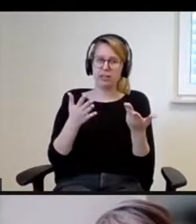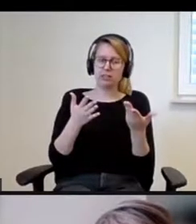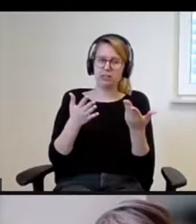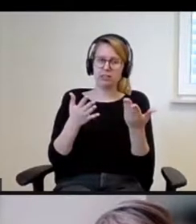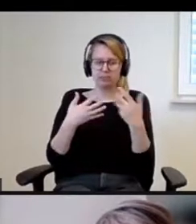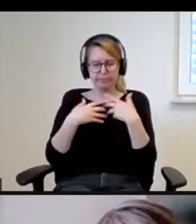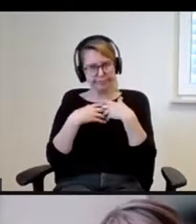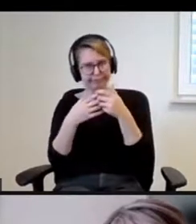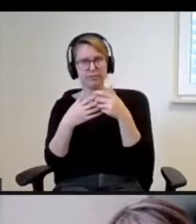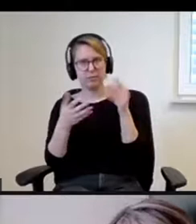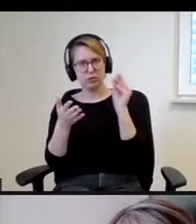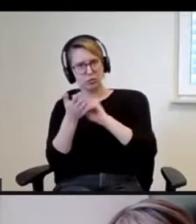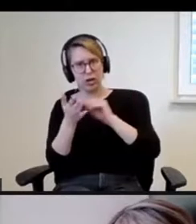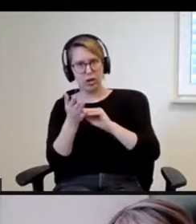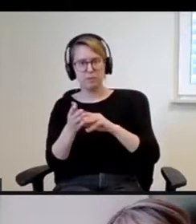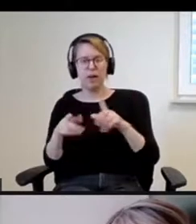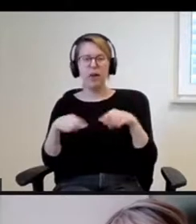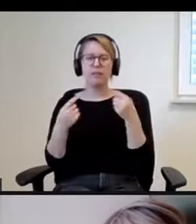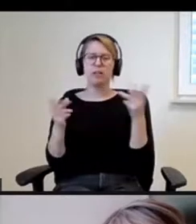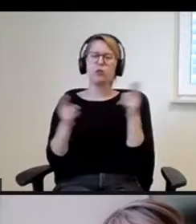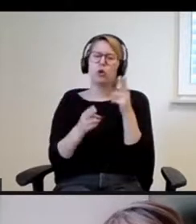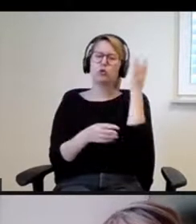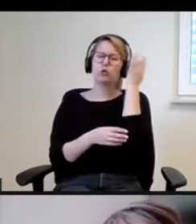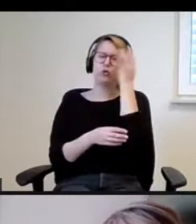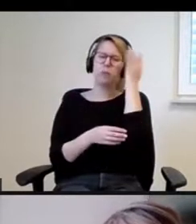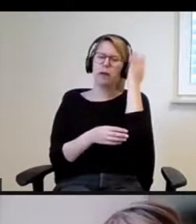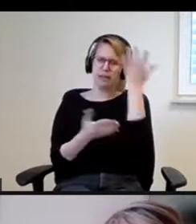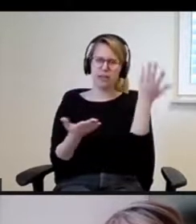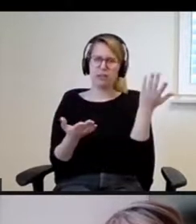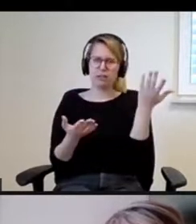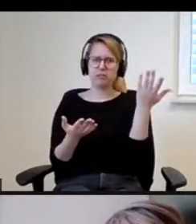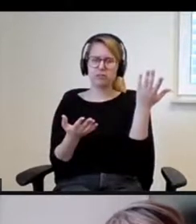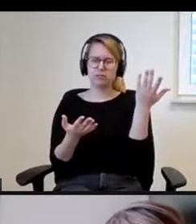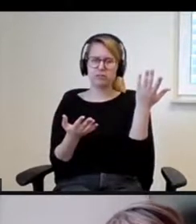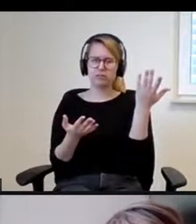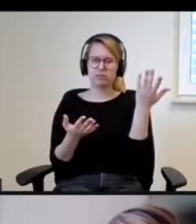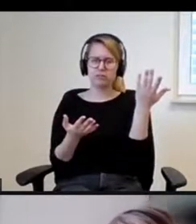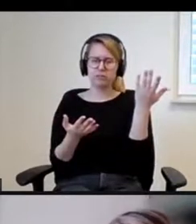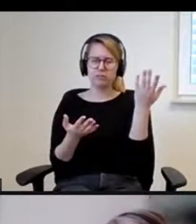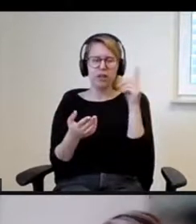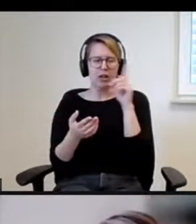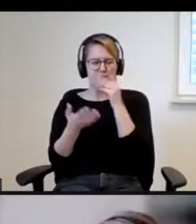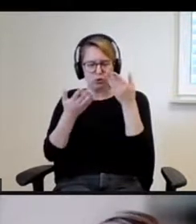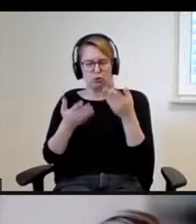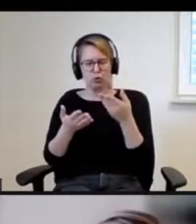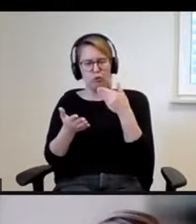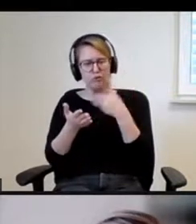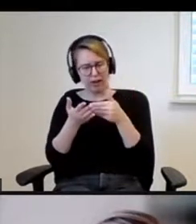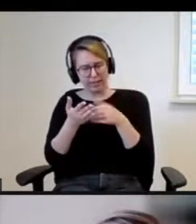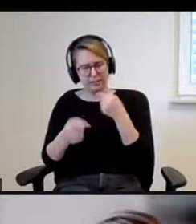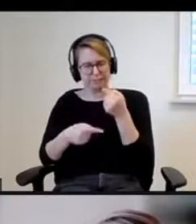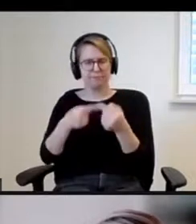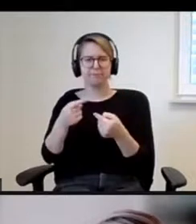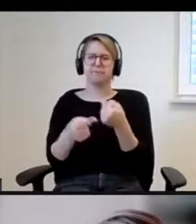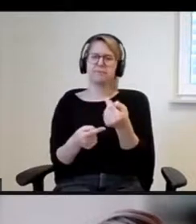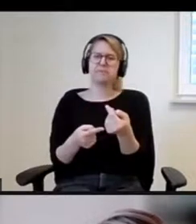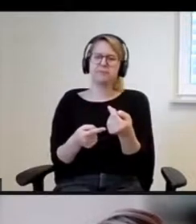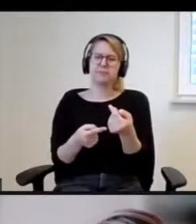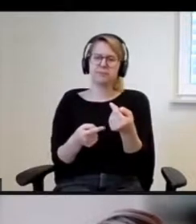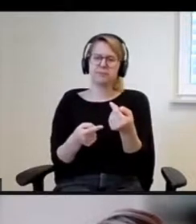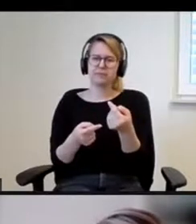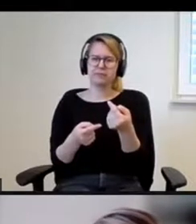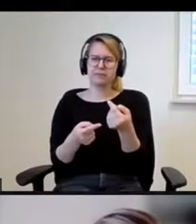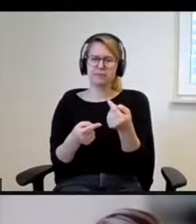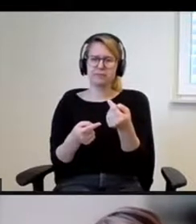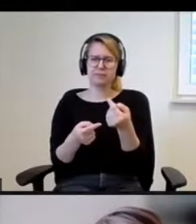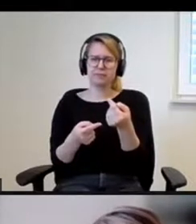est-ce qu'on n'a pas raté un coche quelque part? C'est un exemple par rapport à certaines constructions qui...